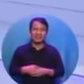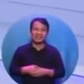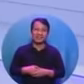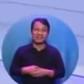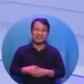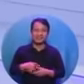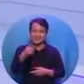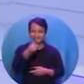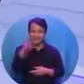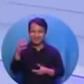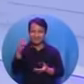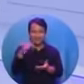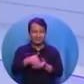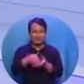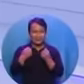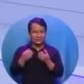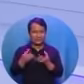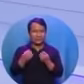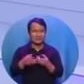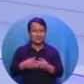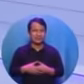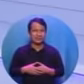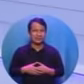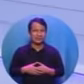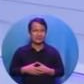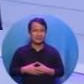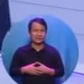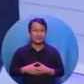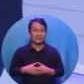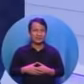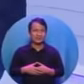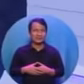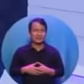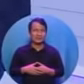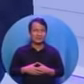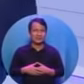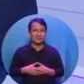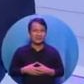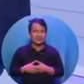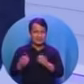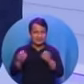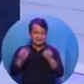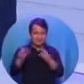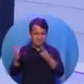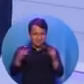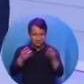Tomorrow, 100,000 pesos. Huh! Para naman mawala yung mga masasamang